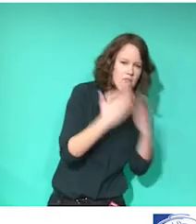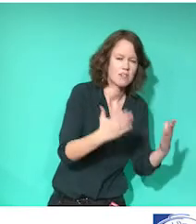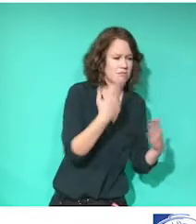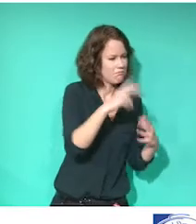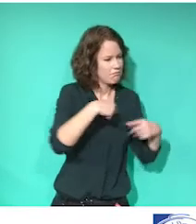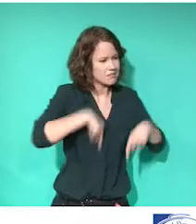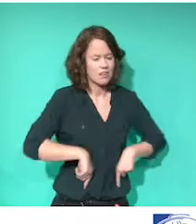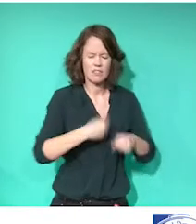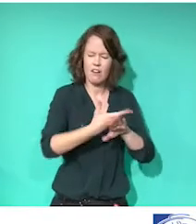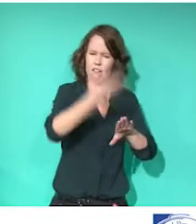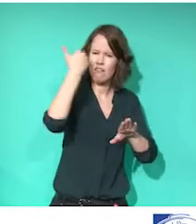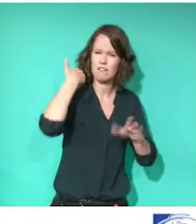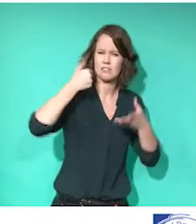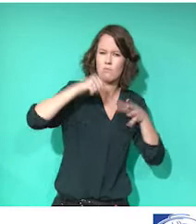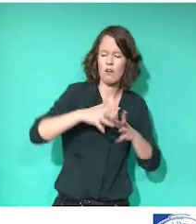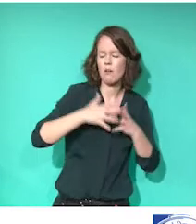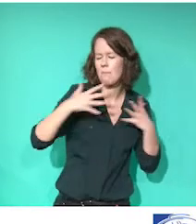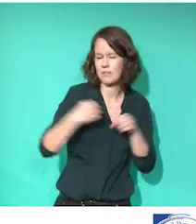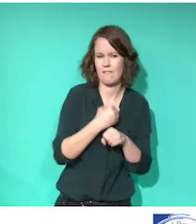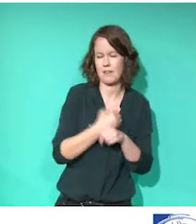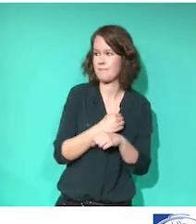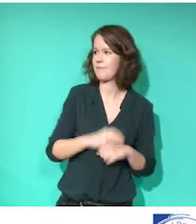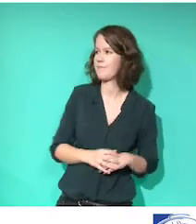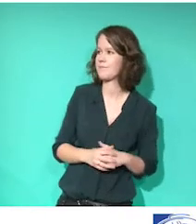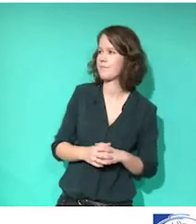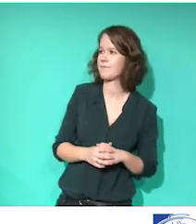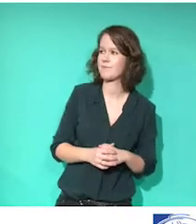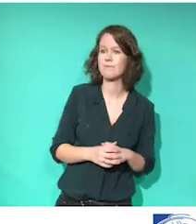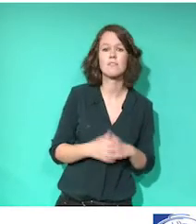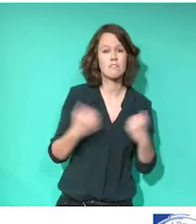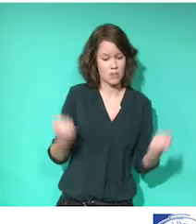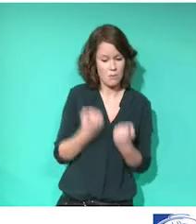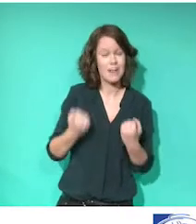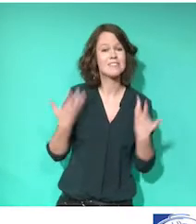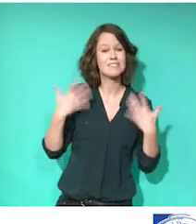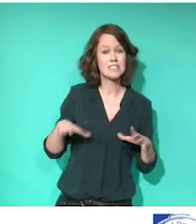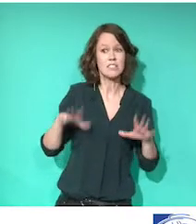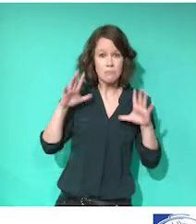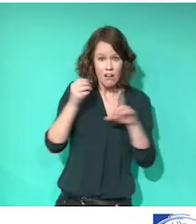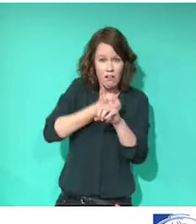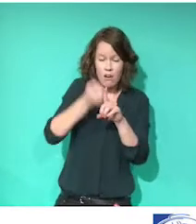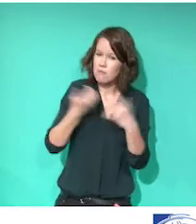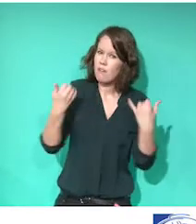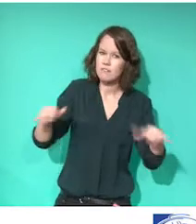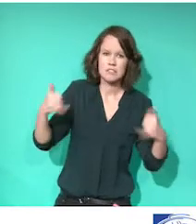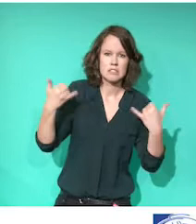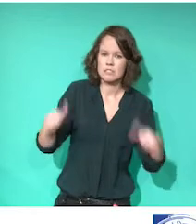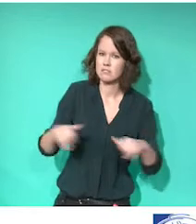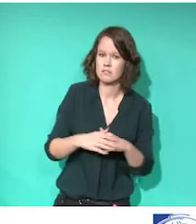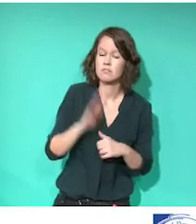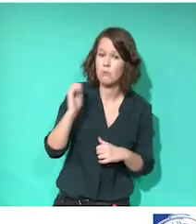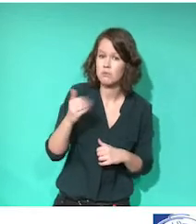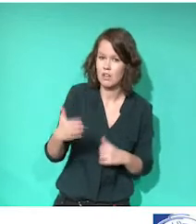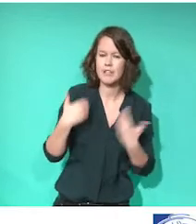travail accompli pendant tous ces mois. Oui, la campagne se termine, mais bon nombre de luttes sont encore à mener. Aussi, j'ai